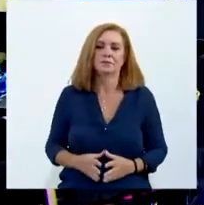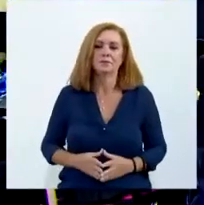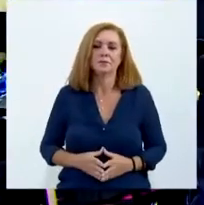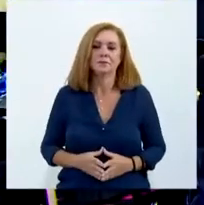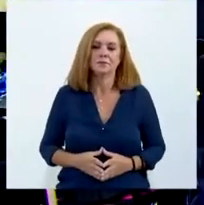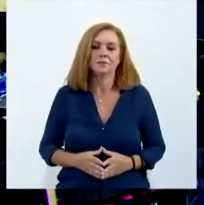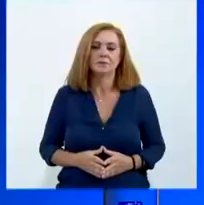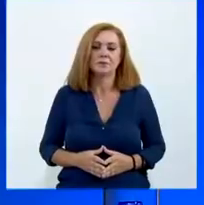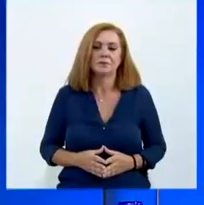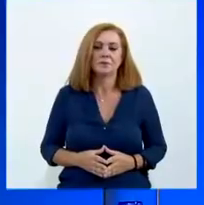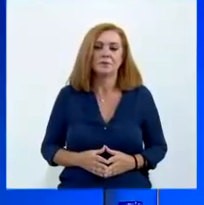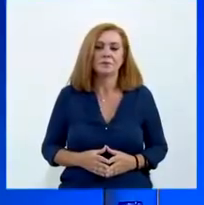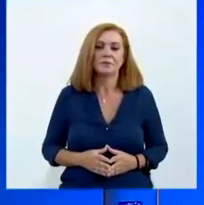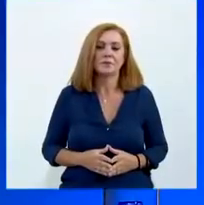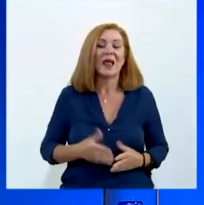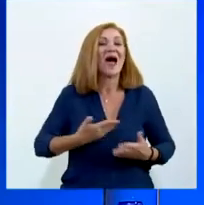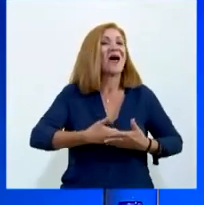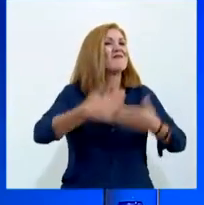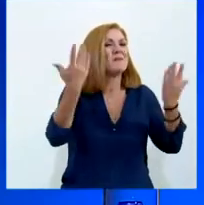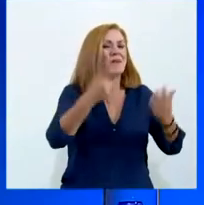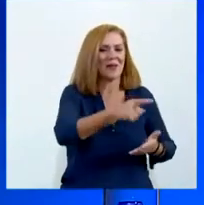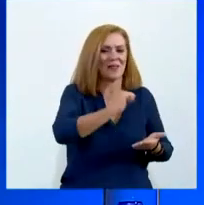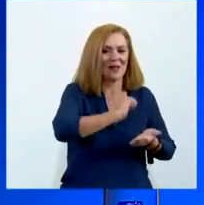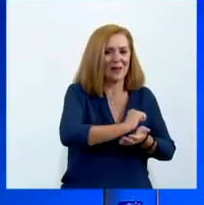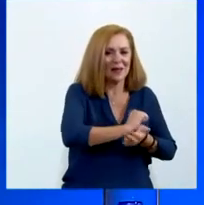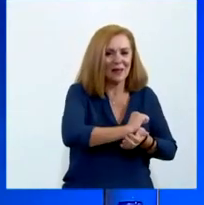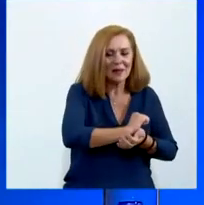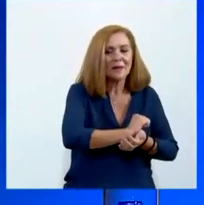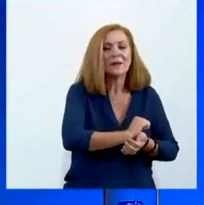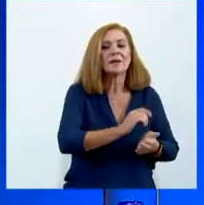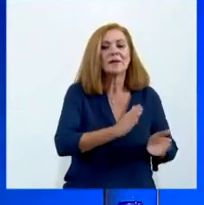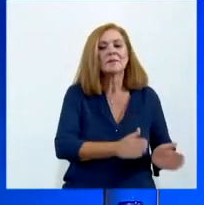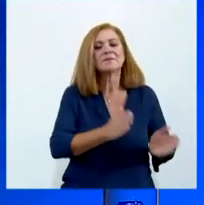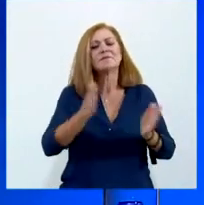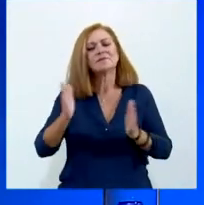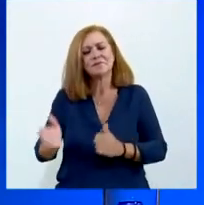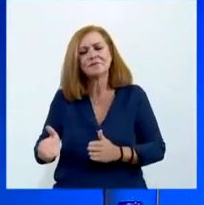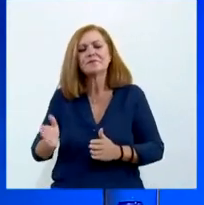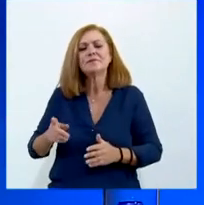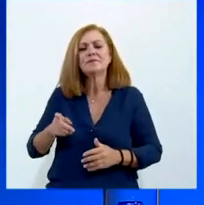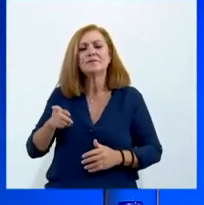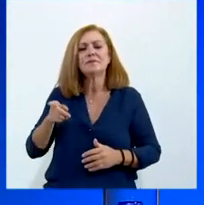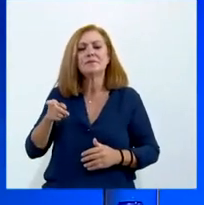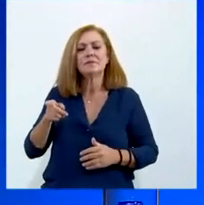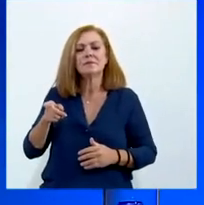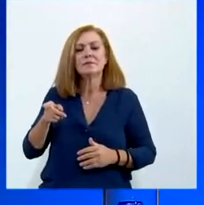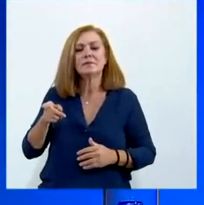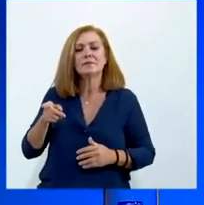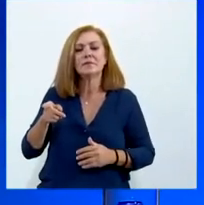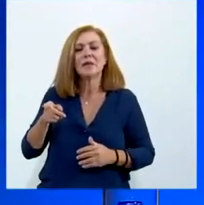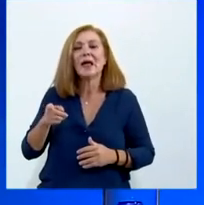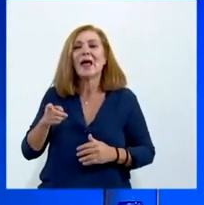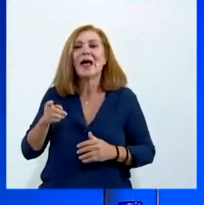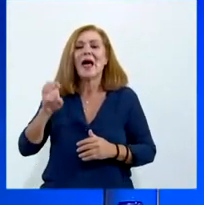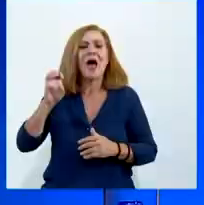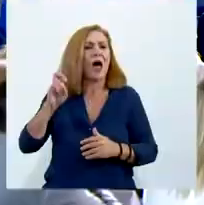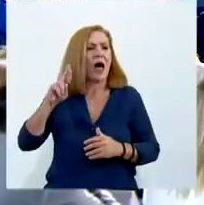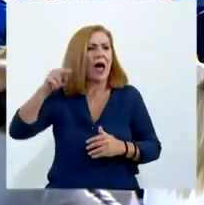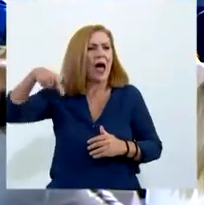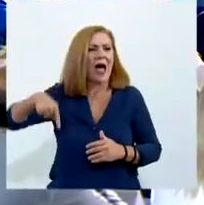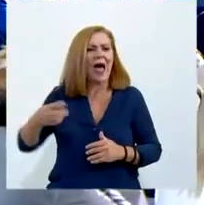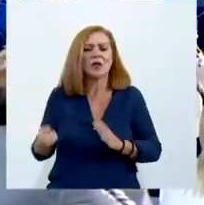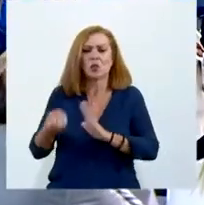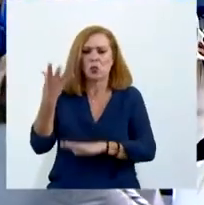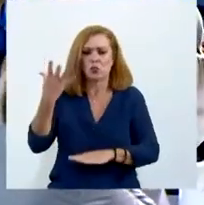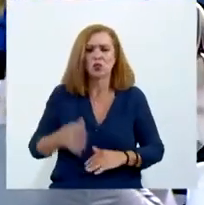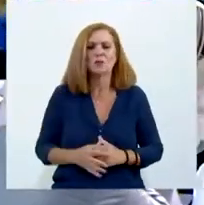Ο Γιάννης Μπασκάκης από την Εφημερίδα Συντακτών και το Attica TV και ακολουθεί η Στέλλα Αντωνακοπούλου από το Earth News. Καλησπέρα